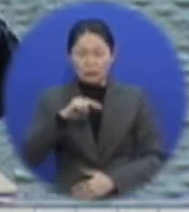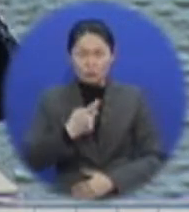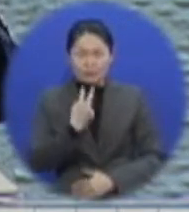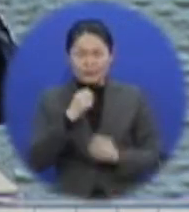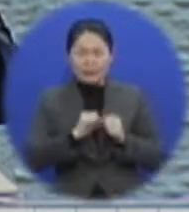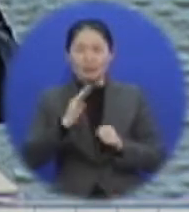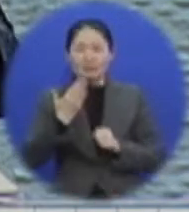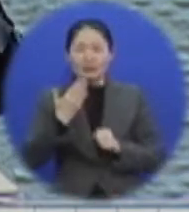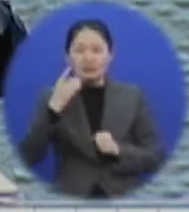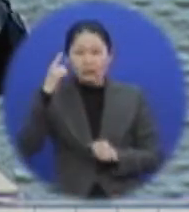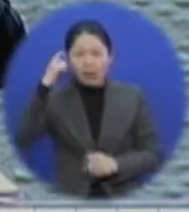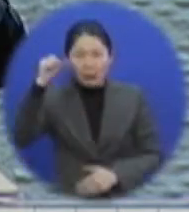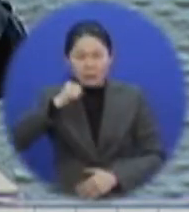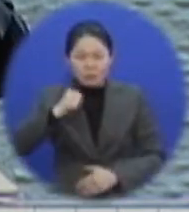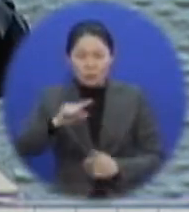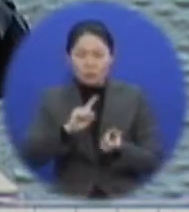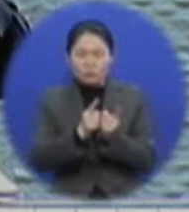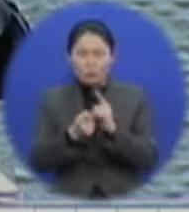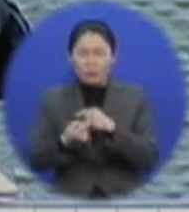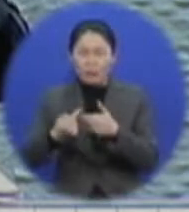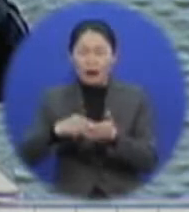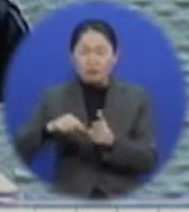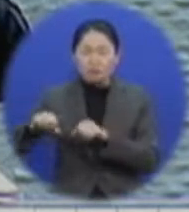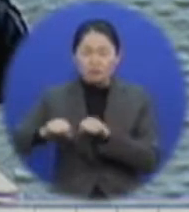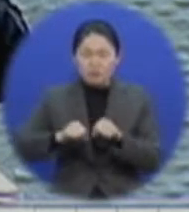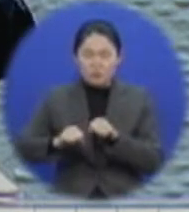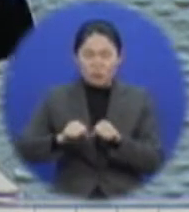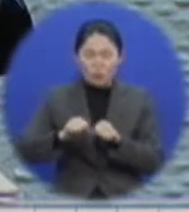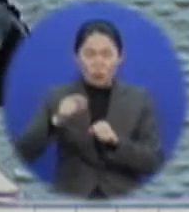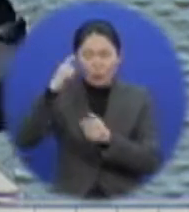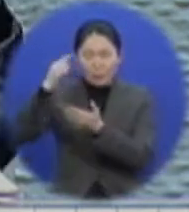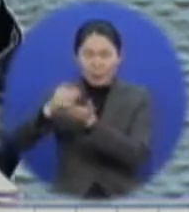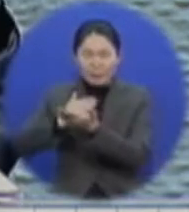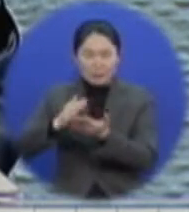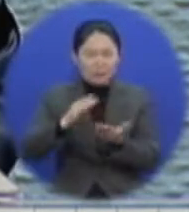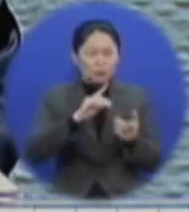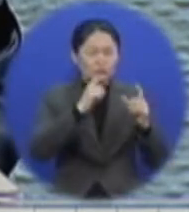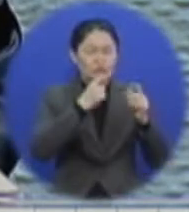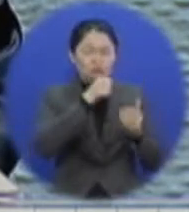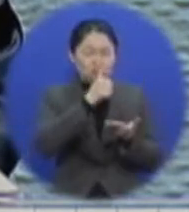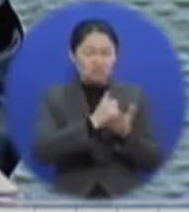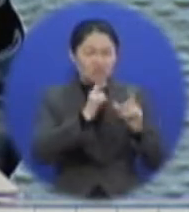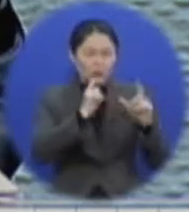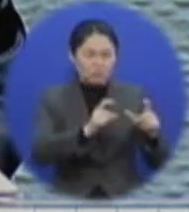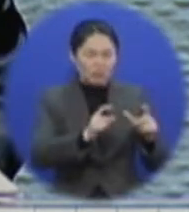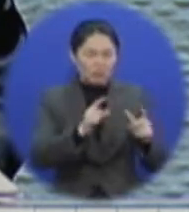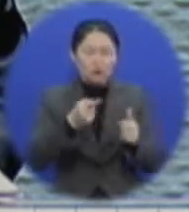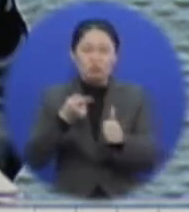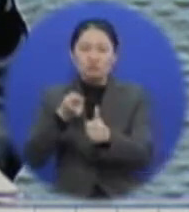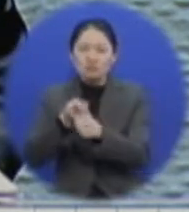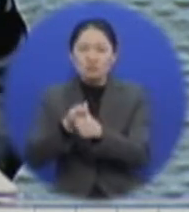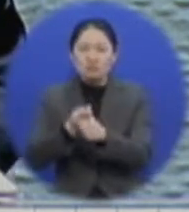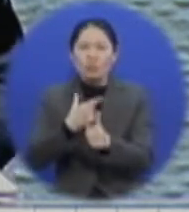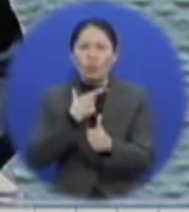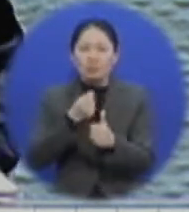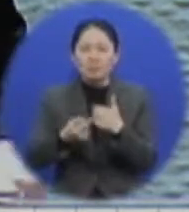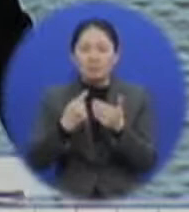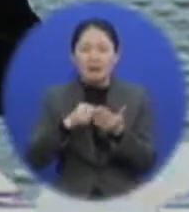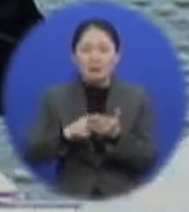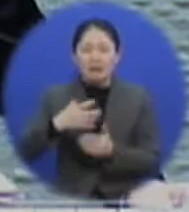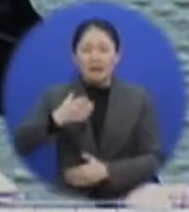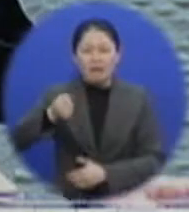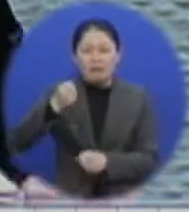움직이고 서로 판단하고 정죄하고 서로를 죽이려고 하는 마음을 갖게 만들기 때문입니다